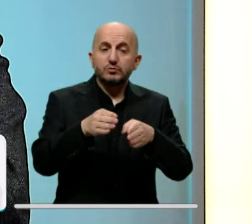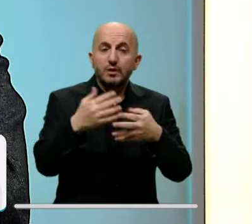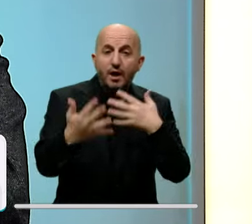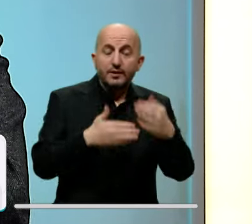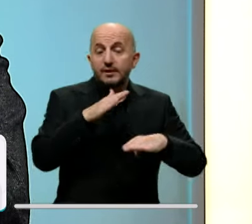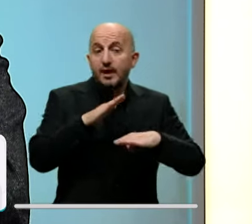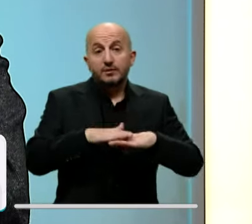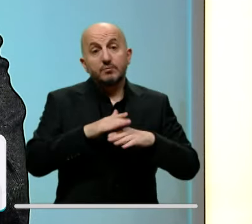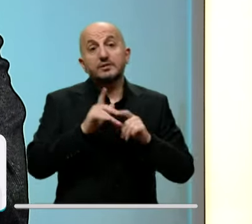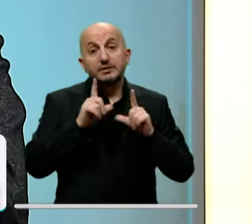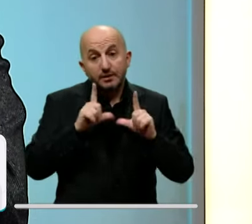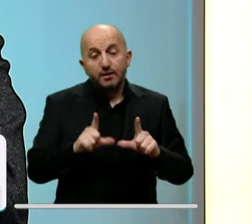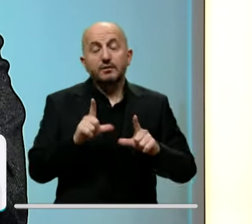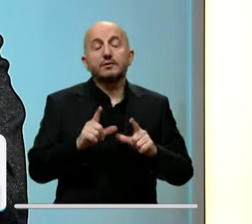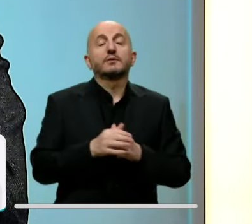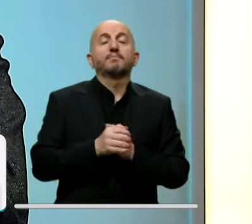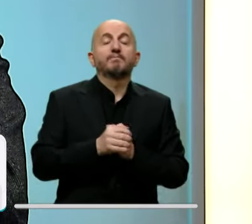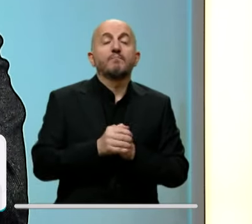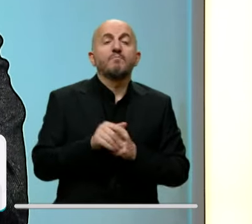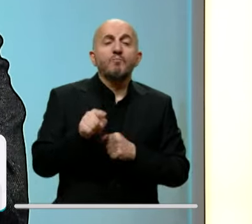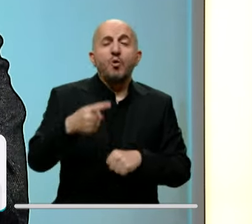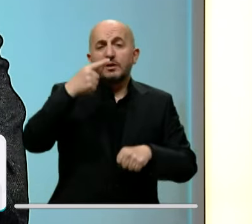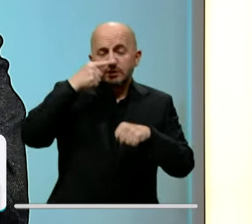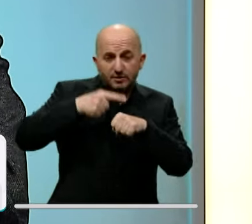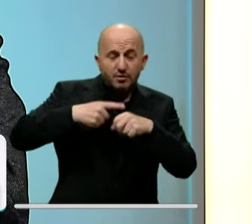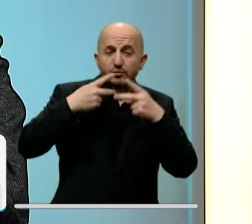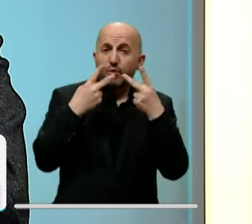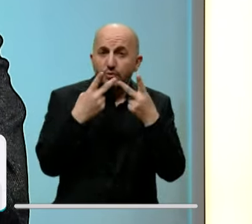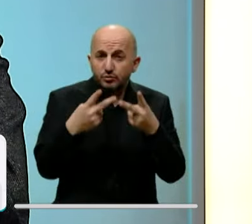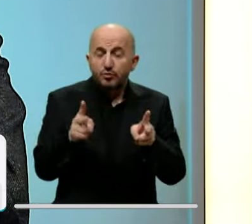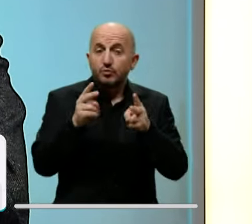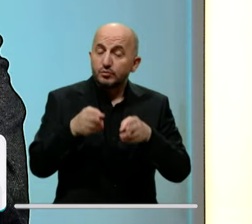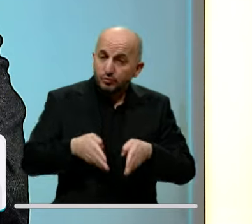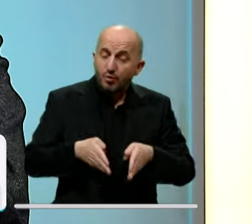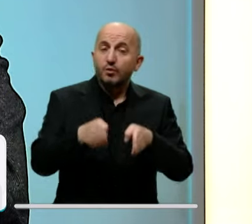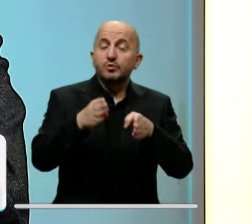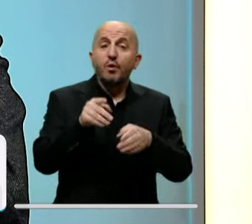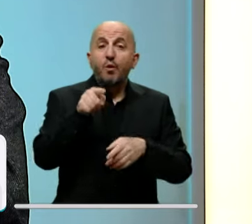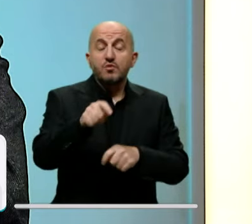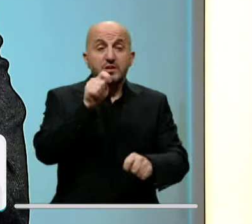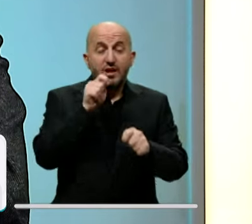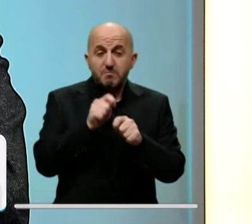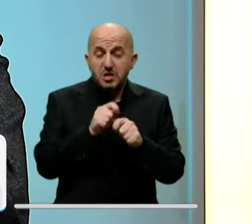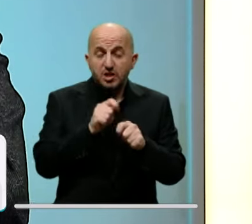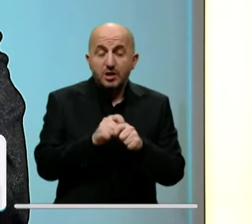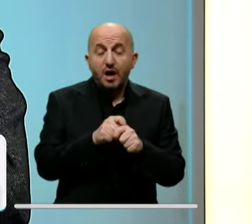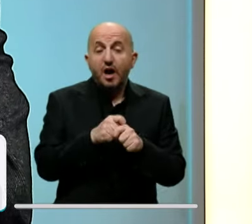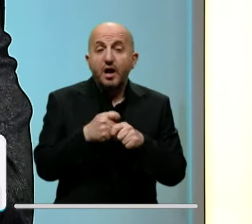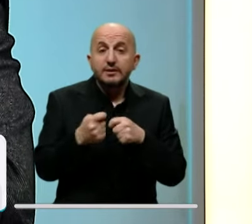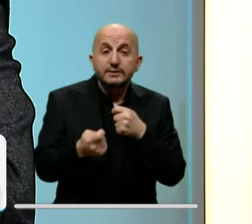hareket etmek durumundadır ve bu inanç özgürlüğü doğrultusunda da onun yapacağı işe